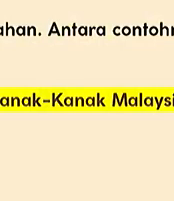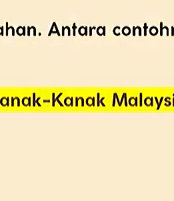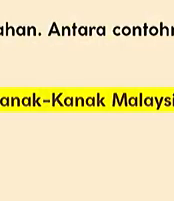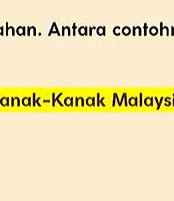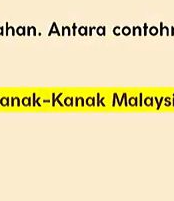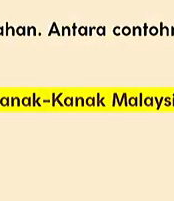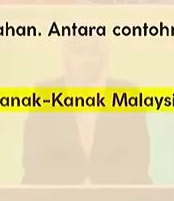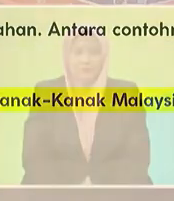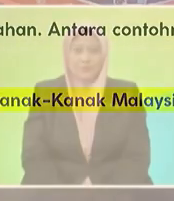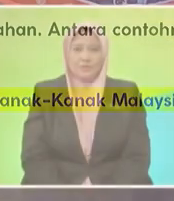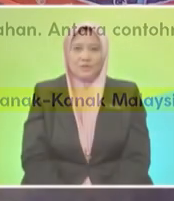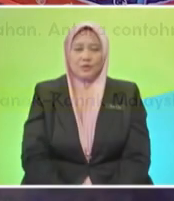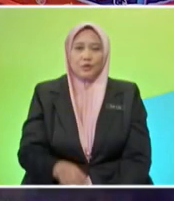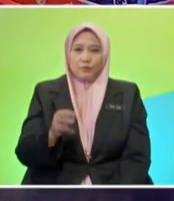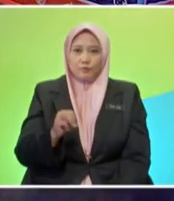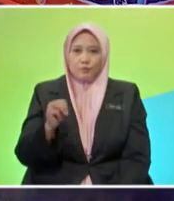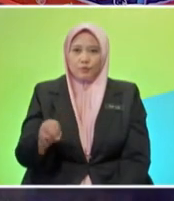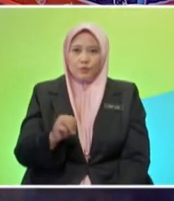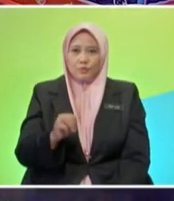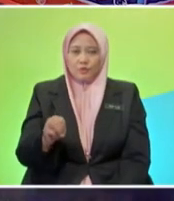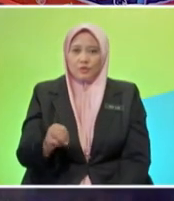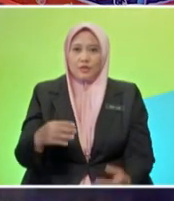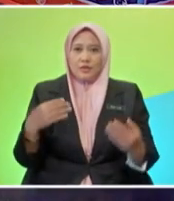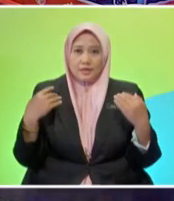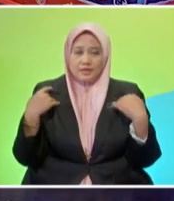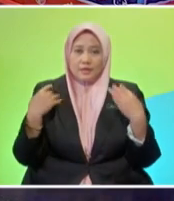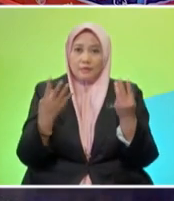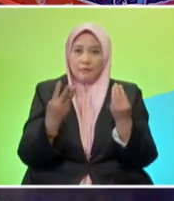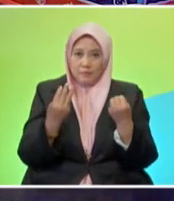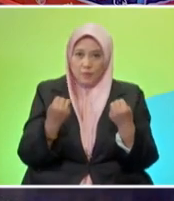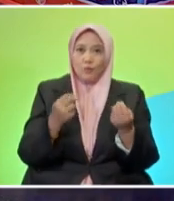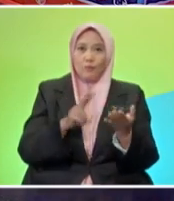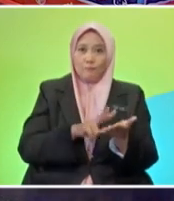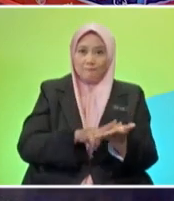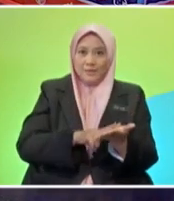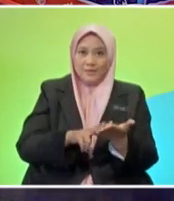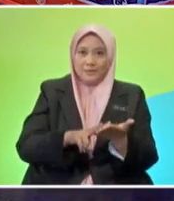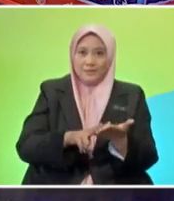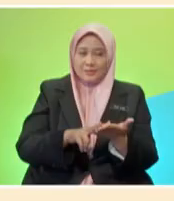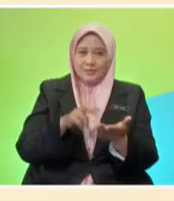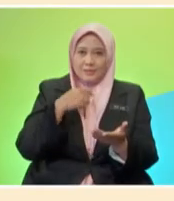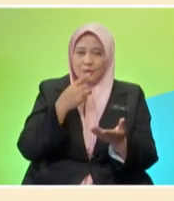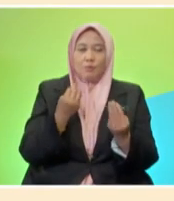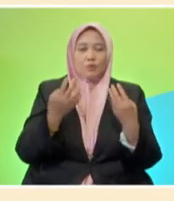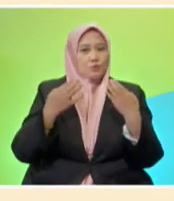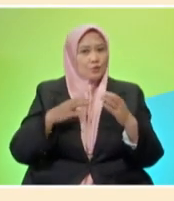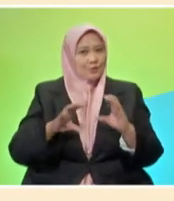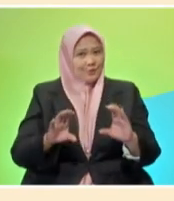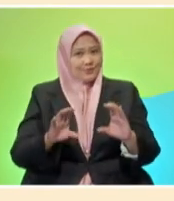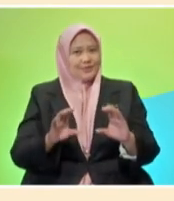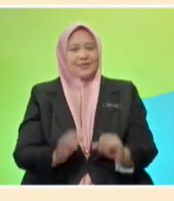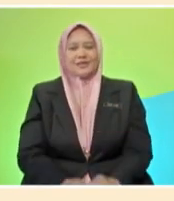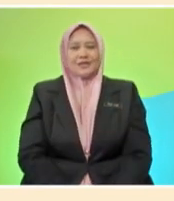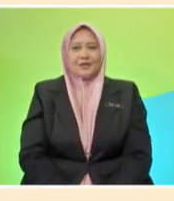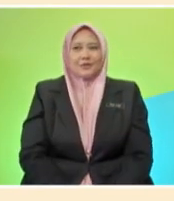Baik, murid-murid dalam Google Meet, ada yang berminat untuk membaca? Ada sesiapa nak cuba untuk baca? Baik, kita lihat